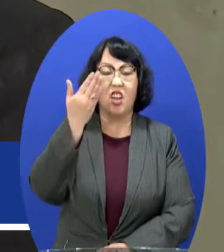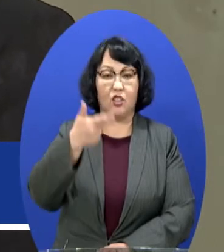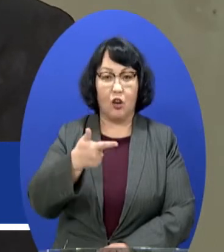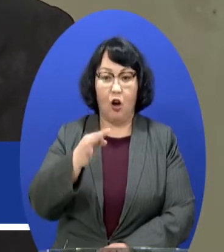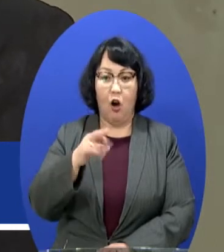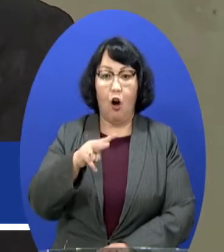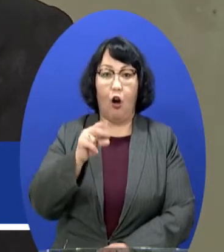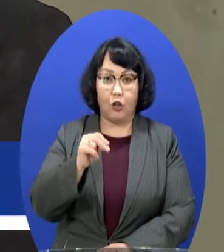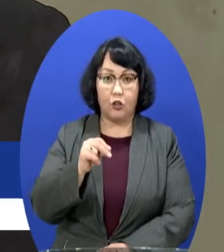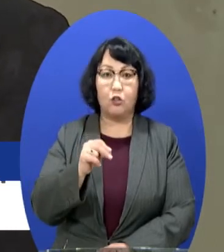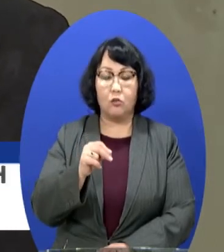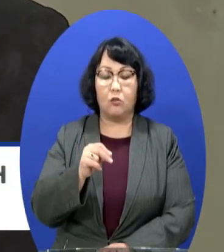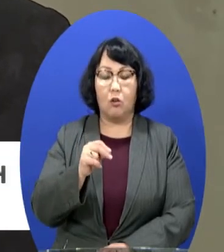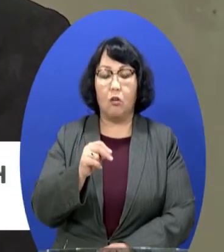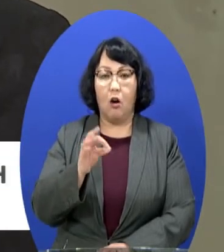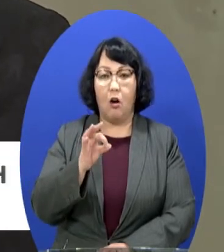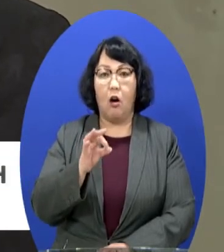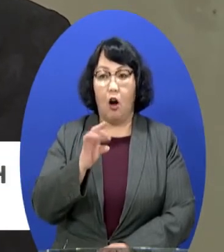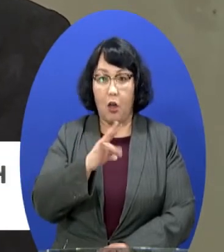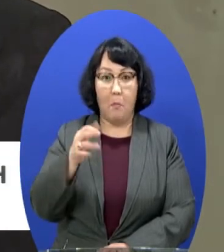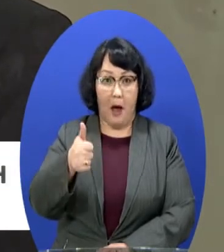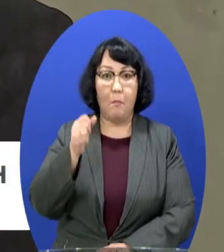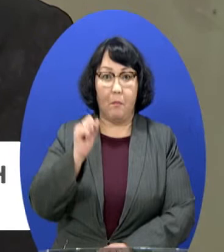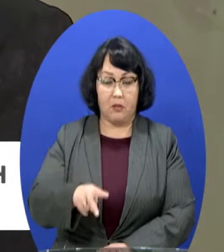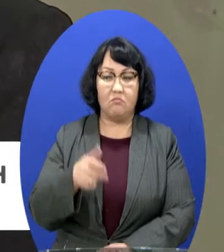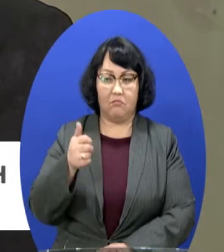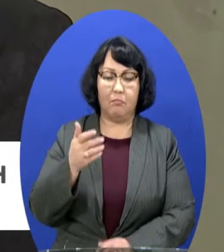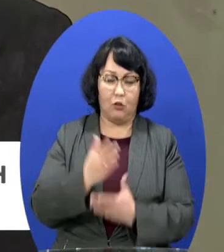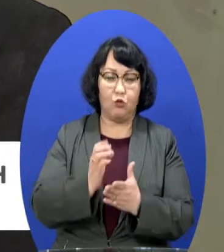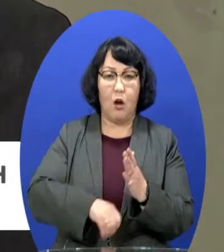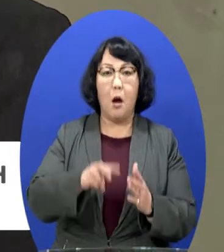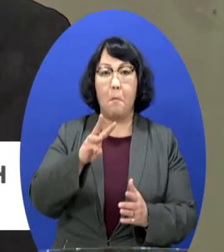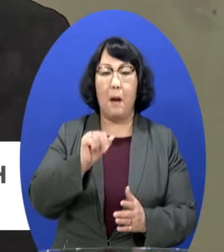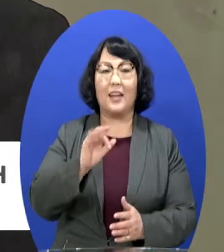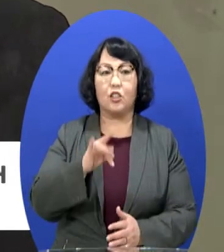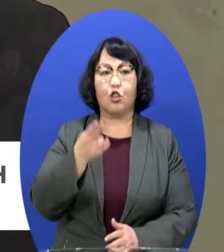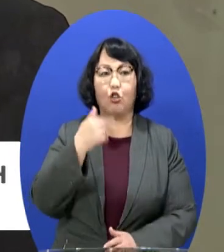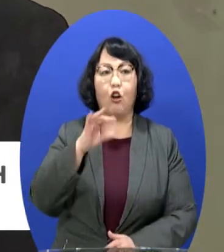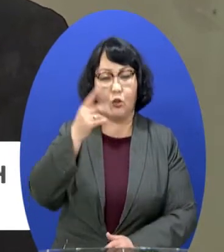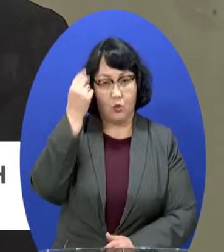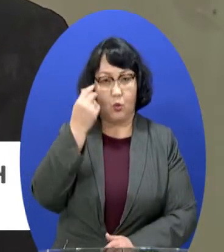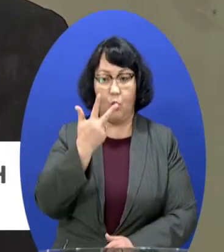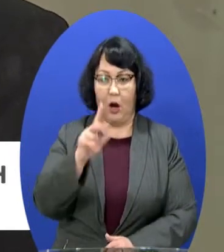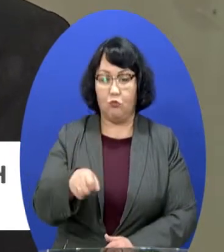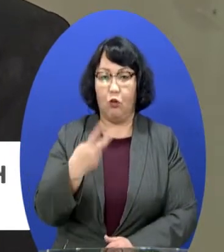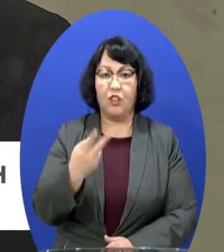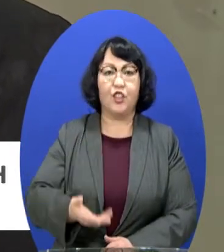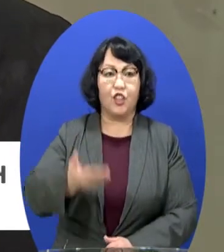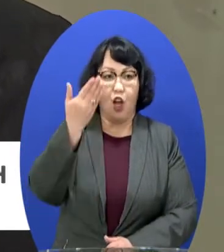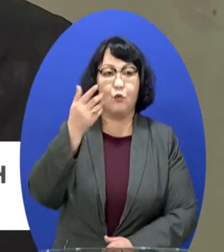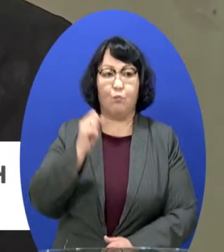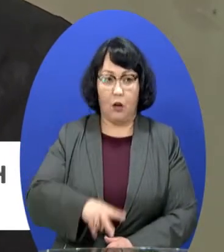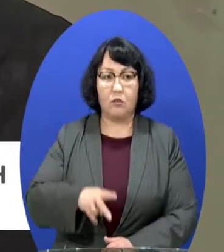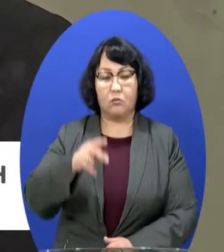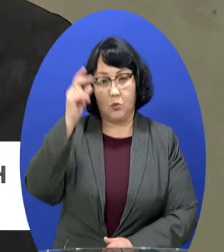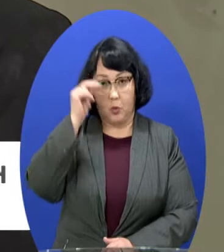хэвээр. Магистр болон докторийн сургалтын хувьд бол голчтон 3.2-аас дээш өнөөдөр